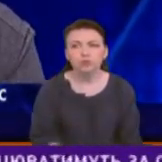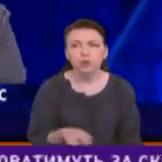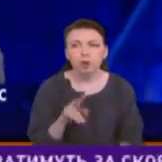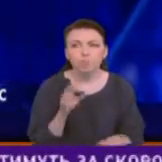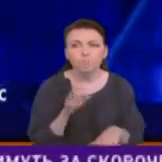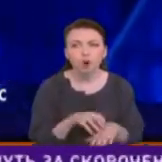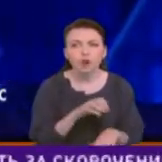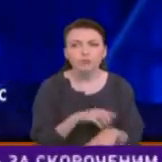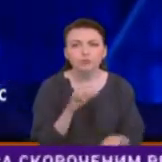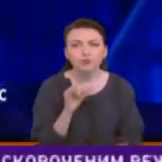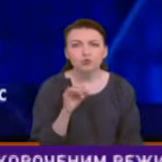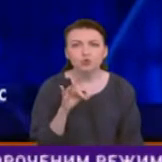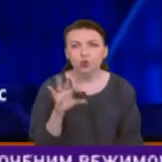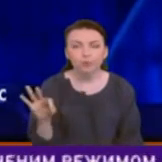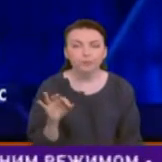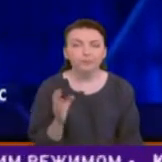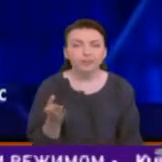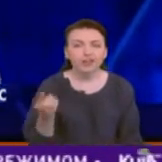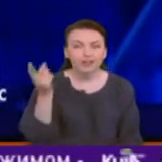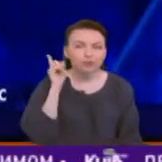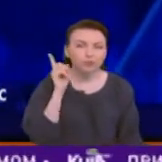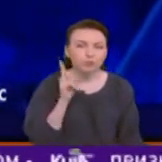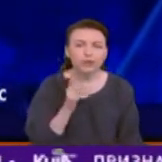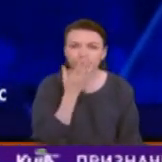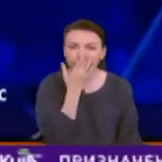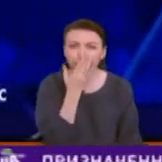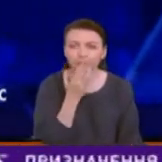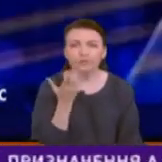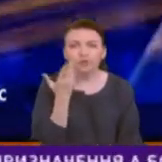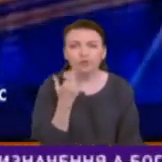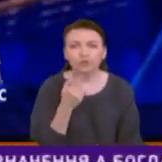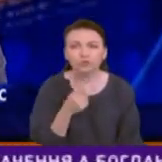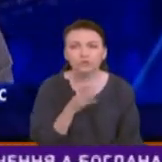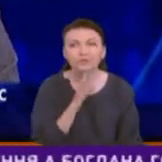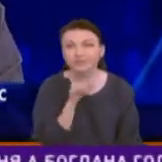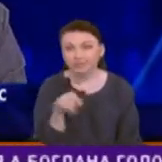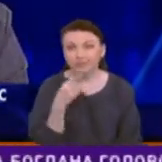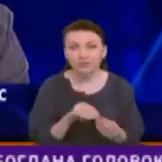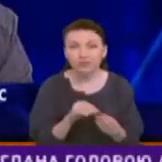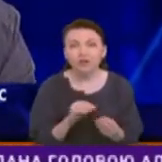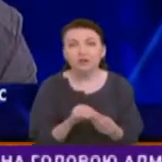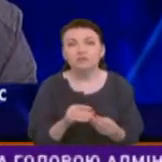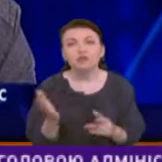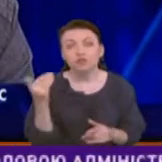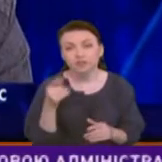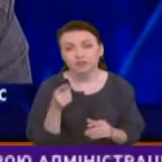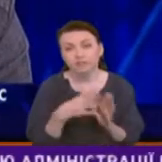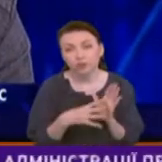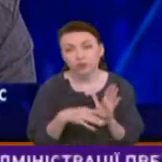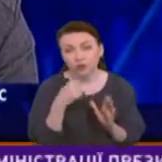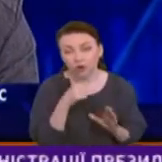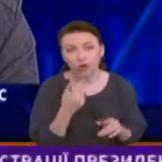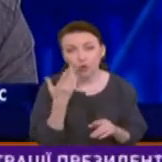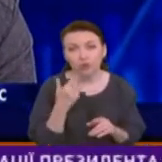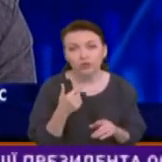лінія партії. Але на той момент, коли, умовно кажучи, знов-таки посилаючись на шановну пані Людмилу, то що тоді, в 90-х роках, коли